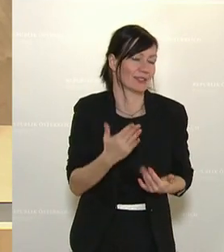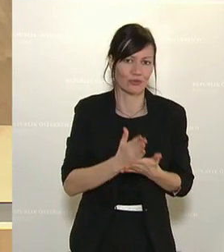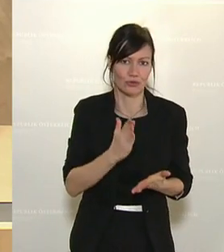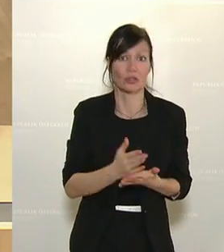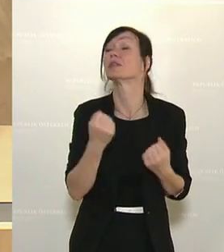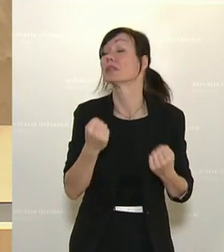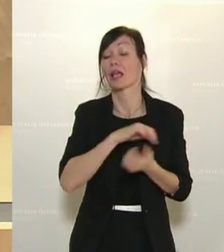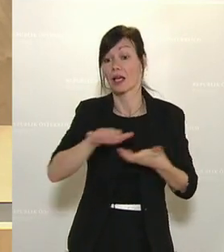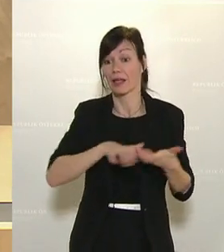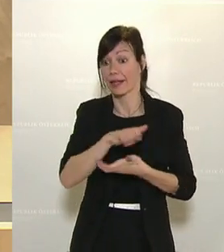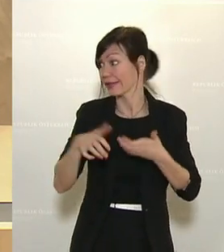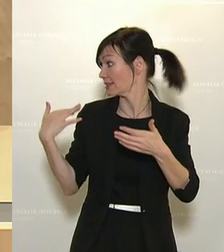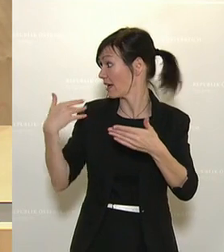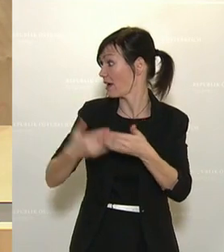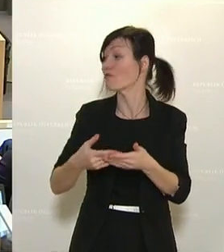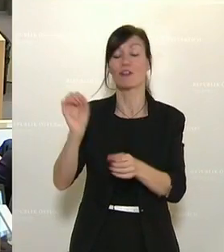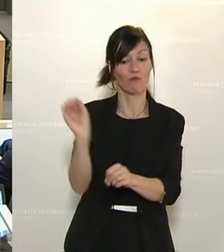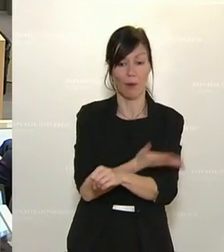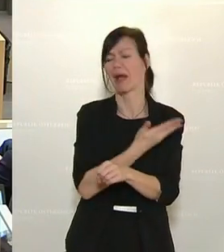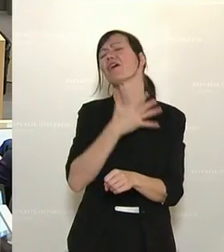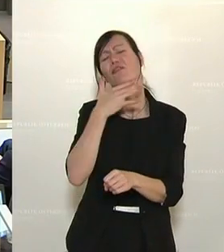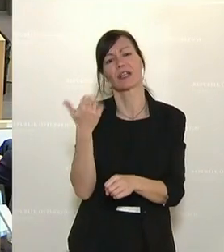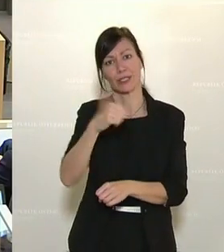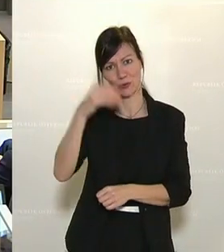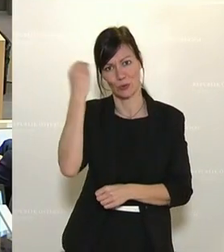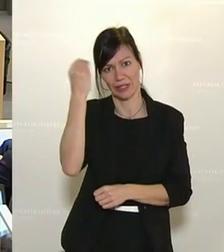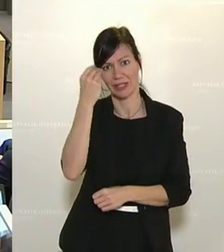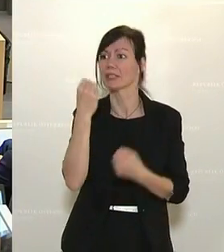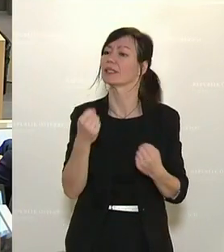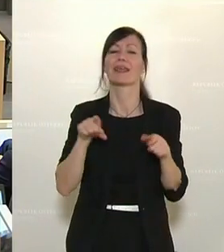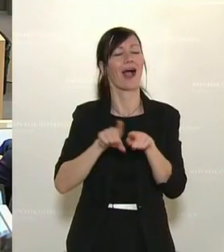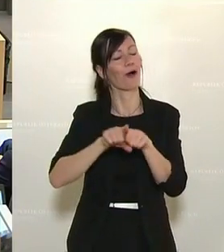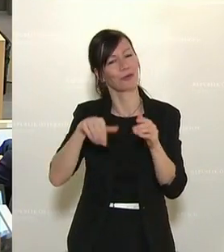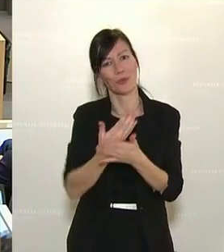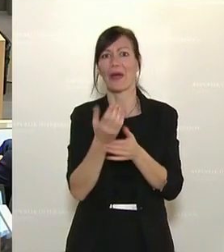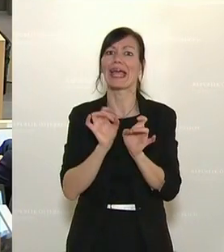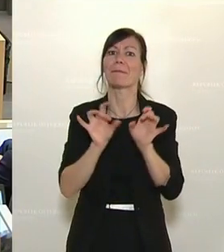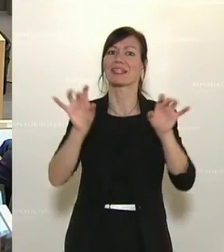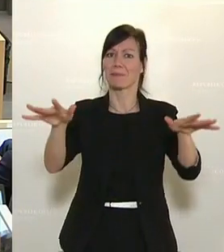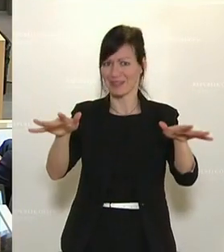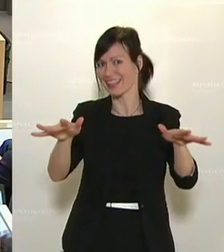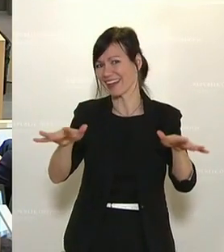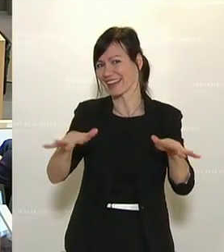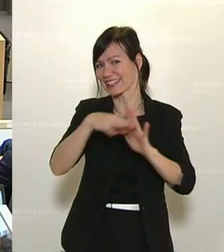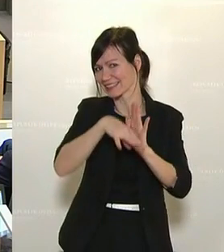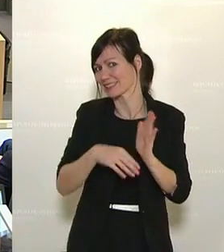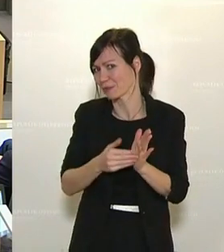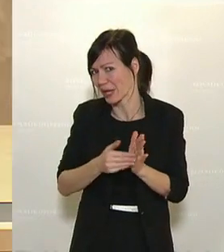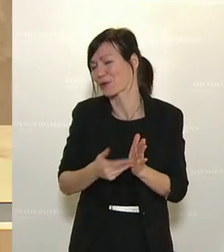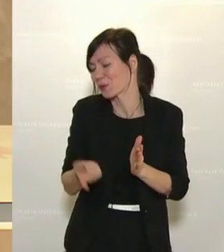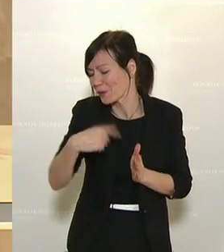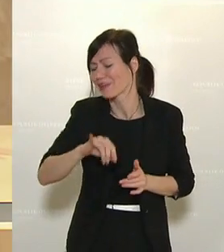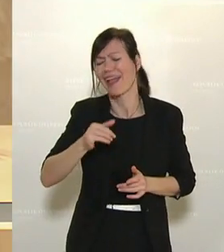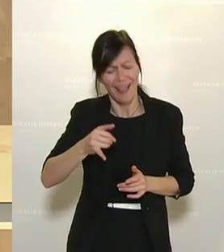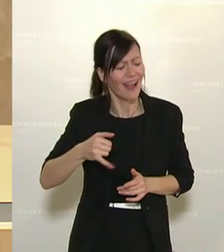viel aus dieser Krisensituation lernen und wir werden wahrscheinlich auch ein neues Epidemiegesetz machen etc. All das sei